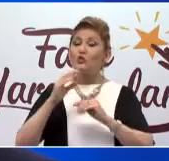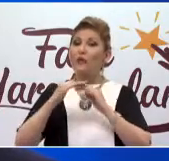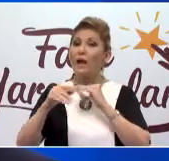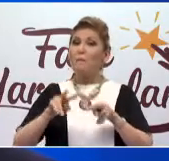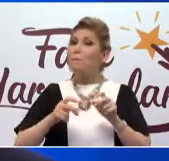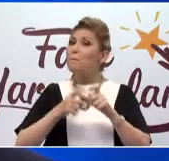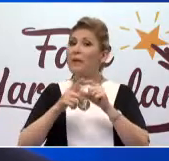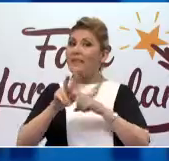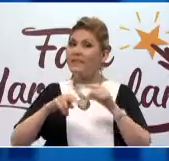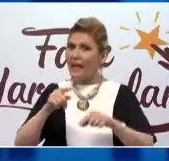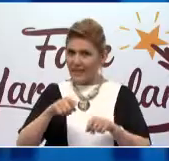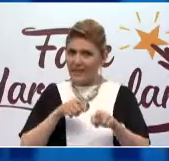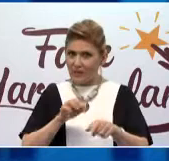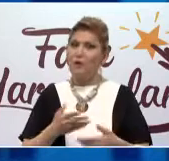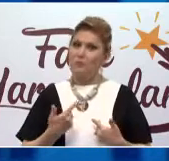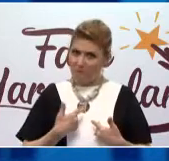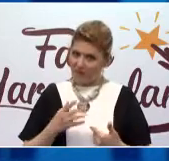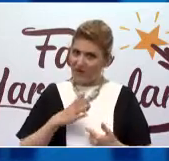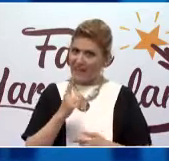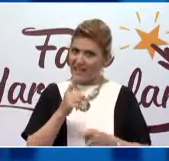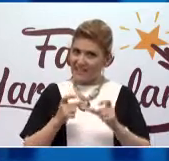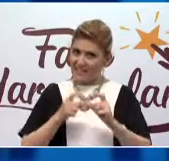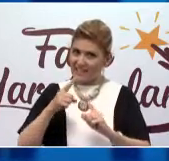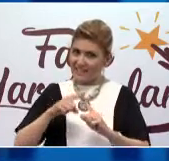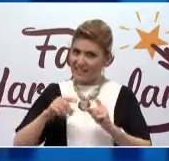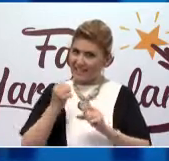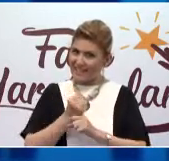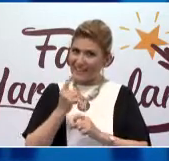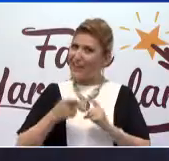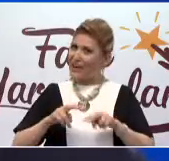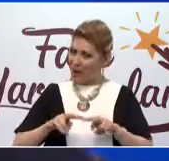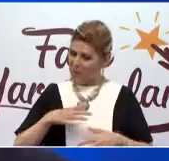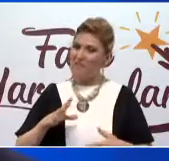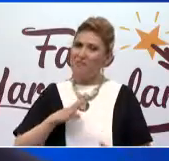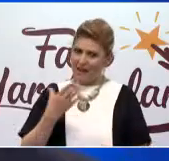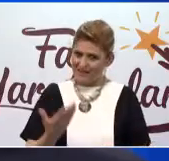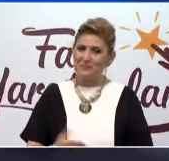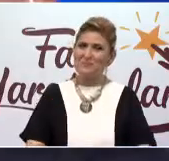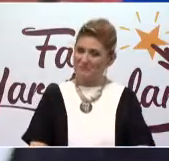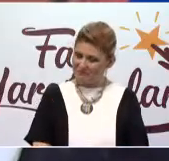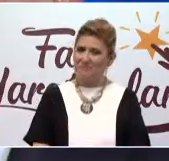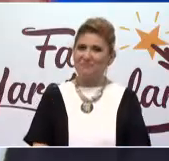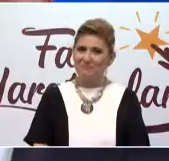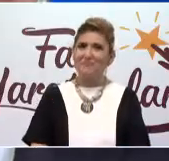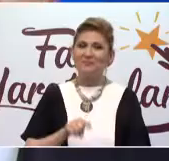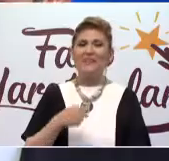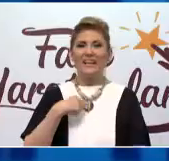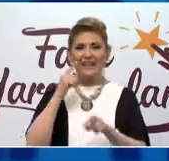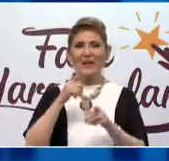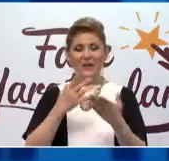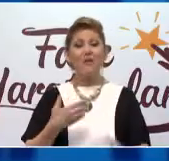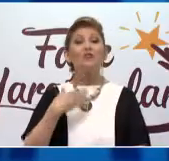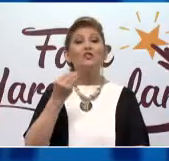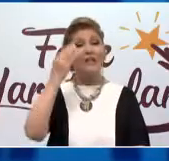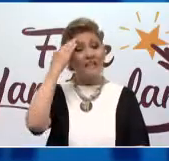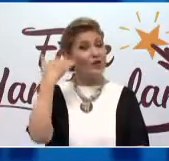musunuz? Hesaplarınız var mı sosyal medyada? Benim de Instagram'ım var yani. Instagram var. Evet. Peki biz evet. De takip alalım o zaman. Çok